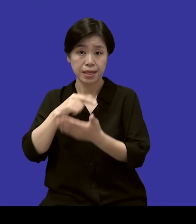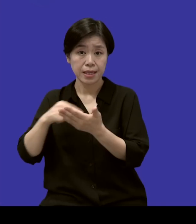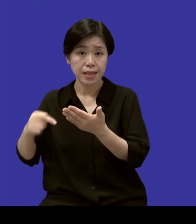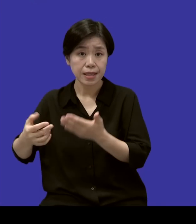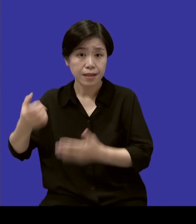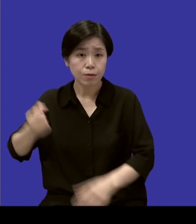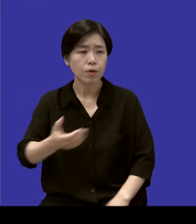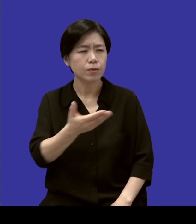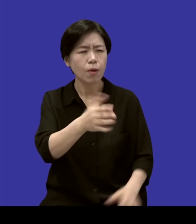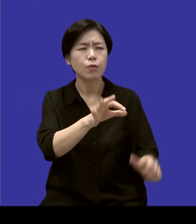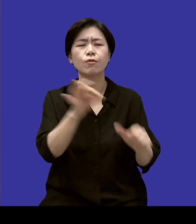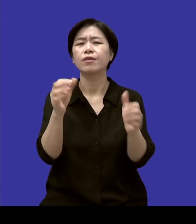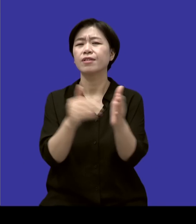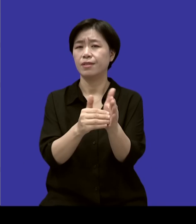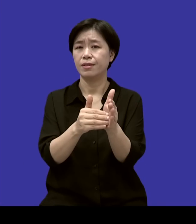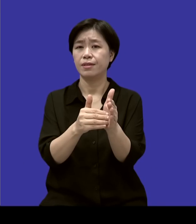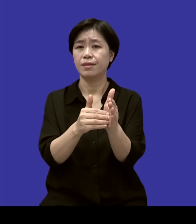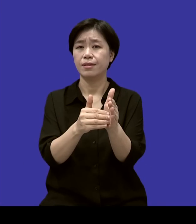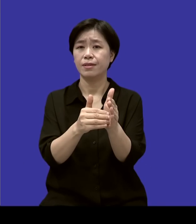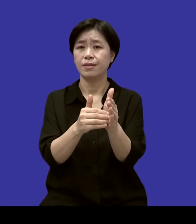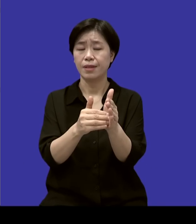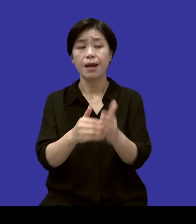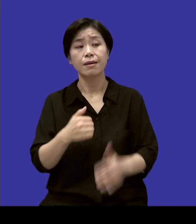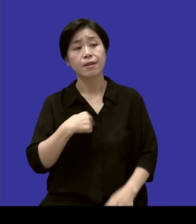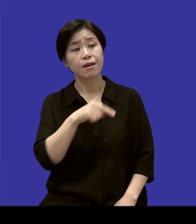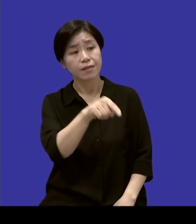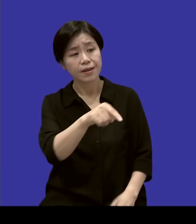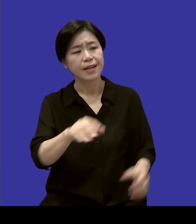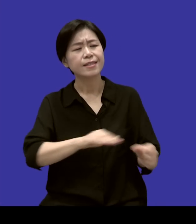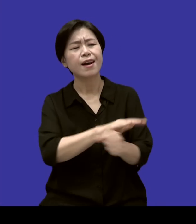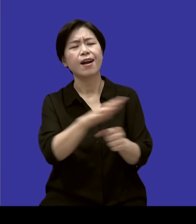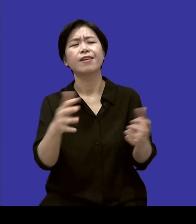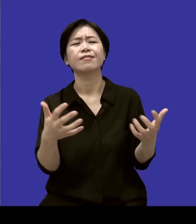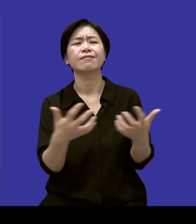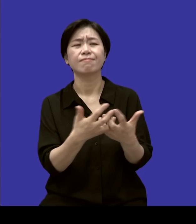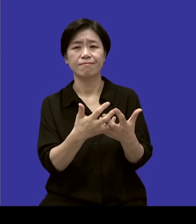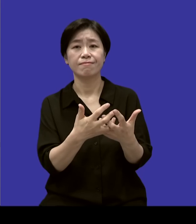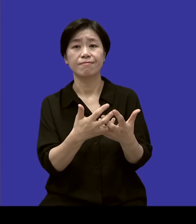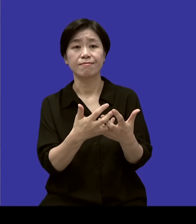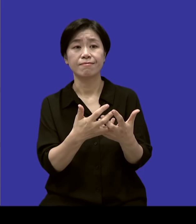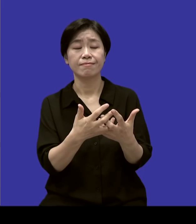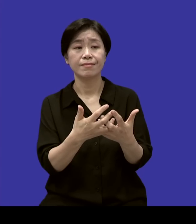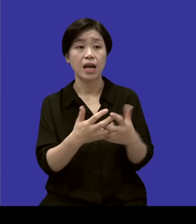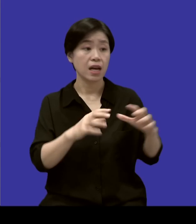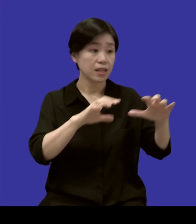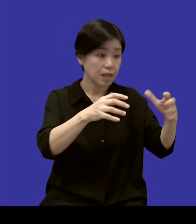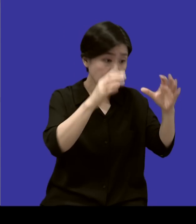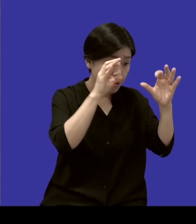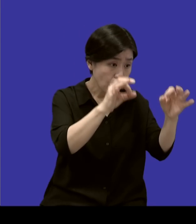구원했다. 내가 너를 사랑한다. 그거를 다른 곳에서 채우려고 하지